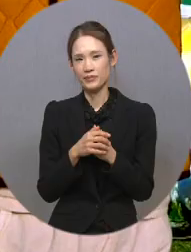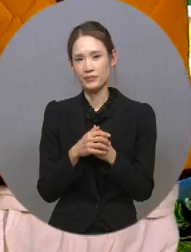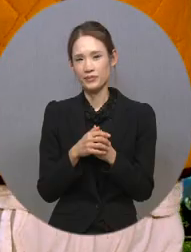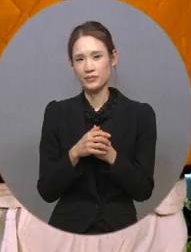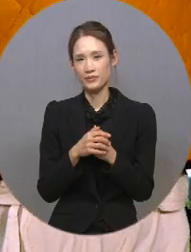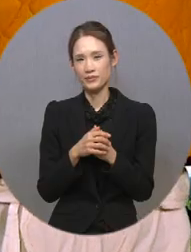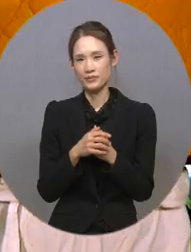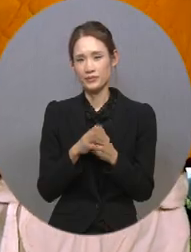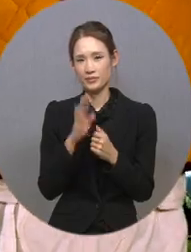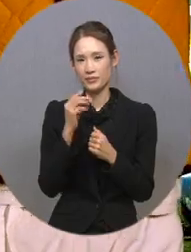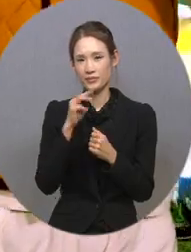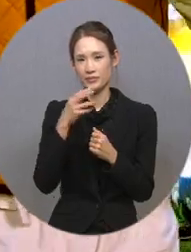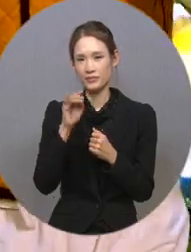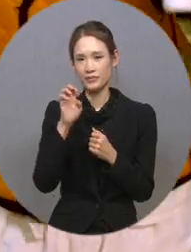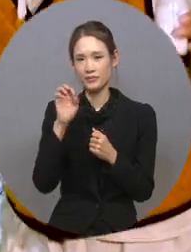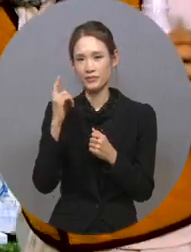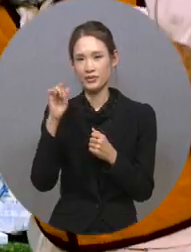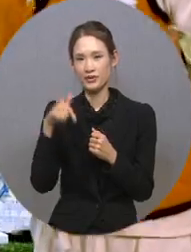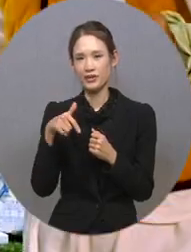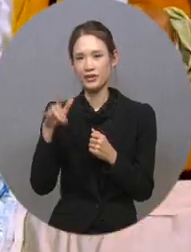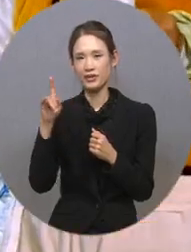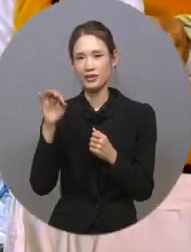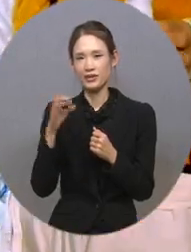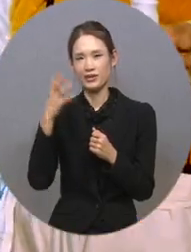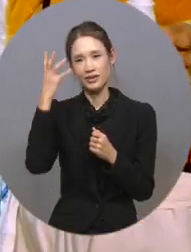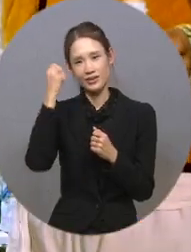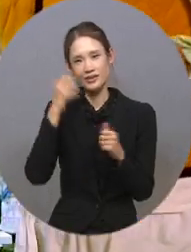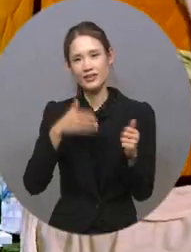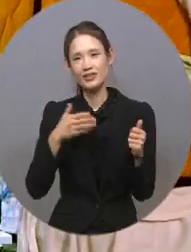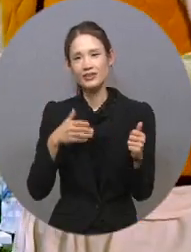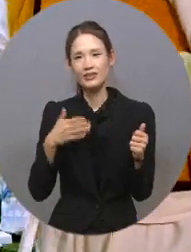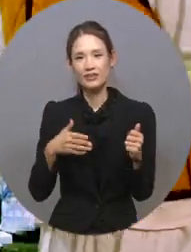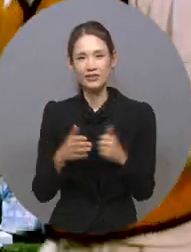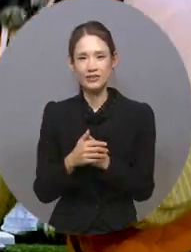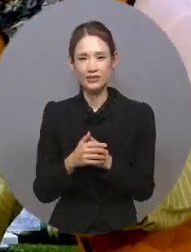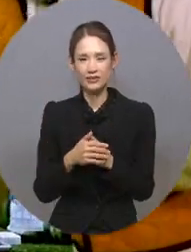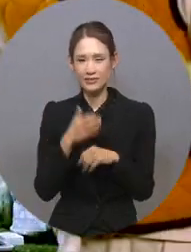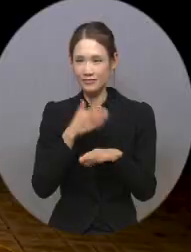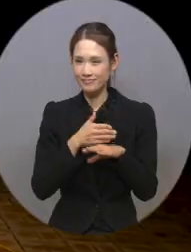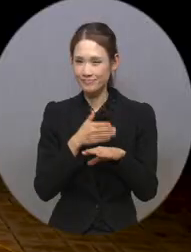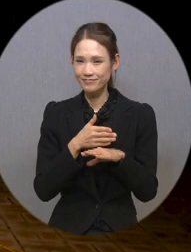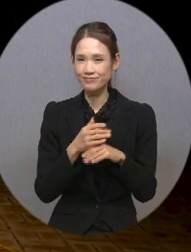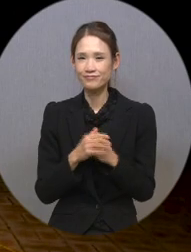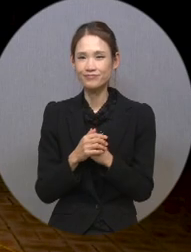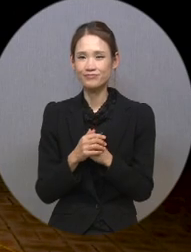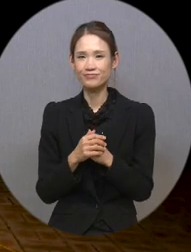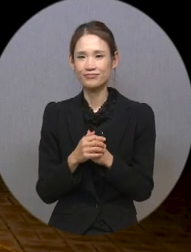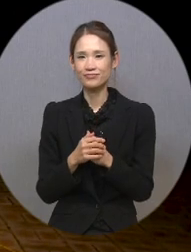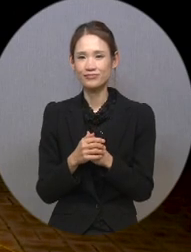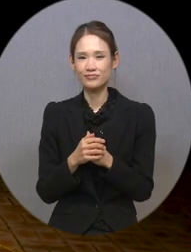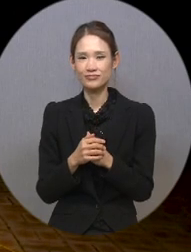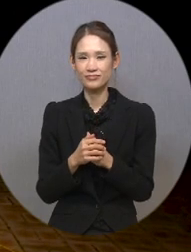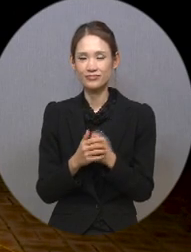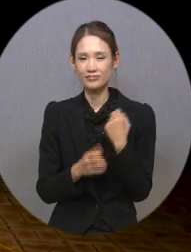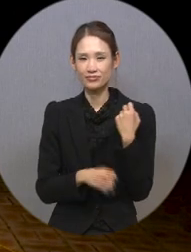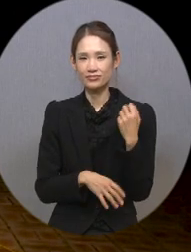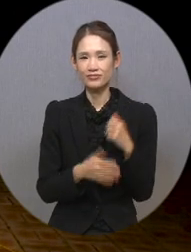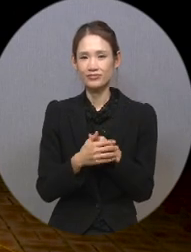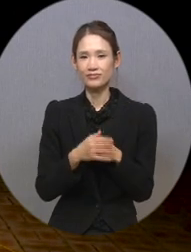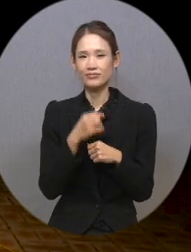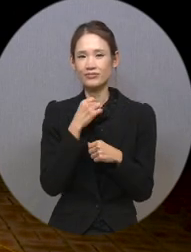보림목장 기억해 주세요. 보림목장. 보림목장 영암치즈 감사합니다. 기존에 제가